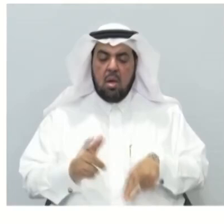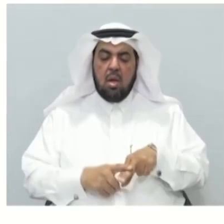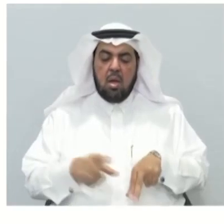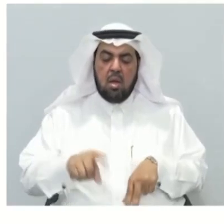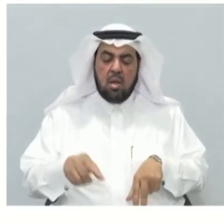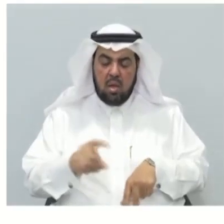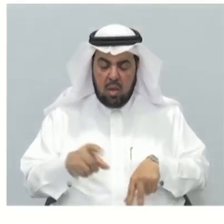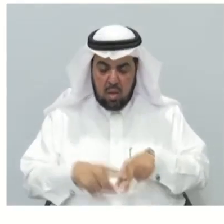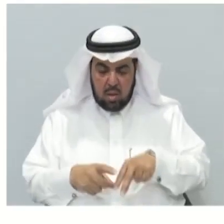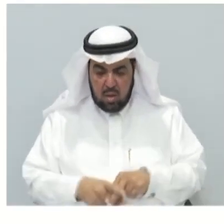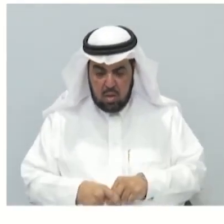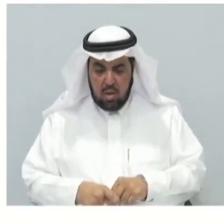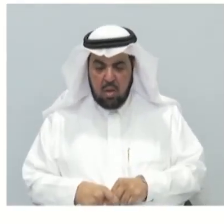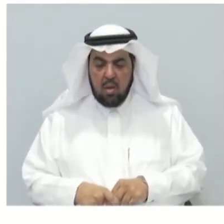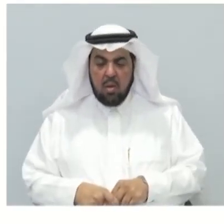اس